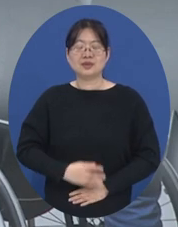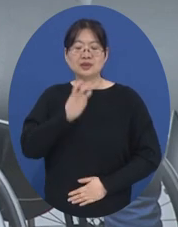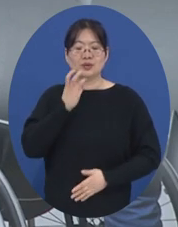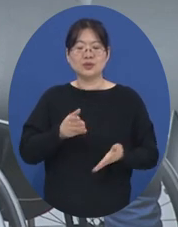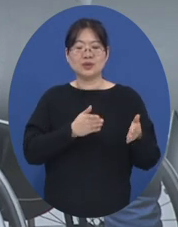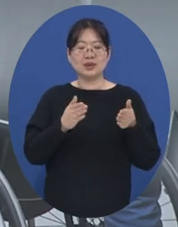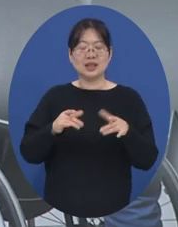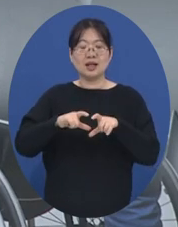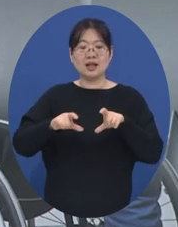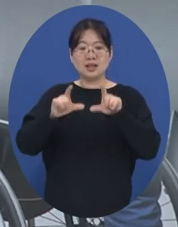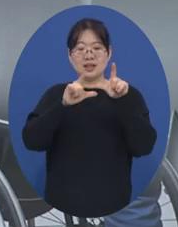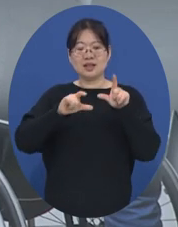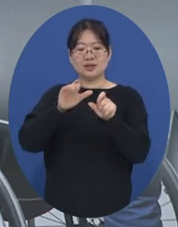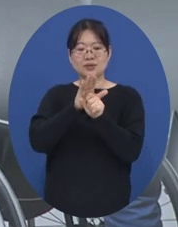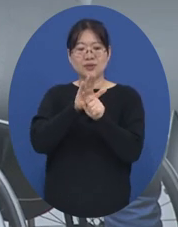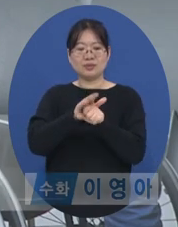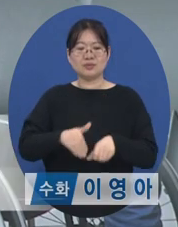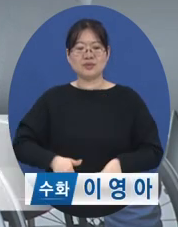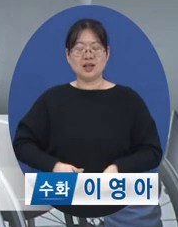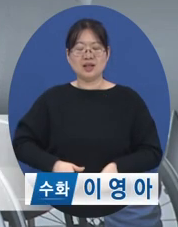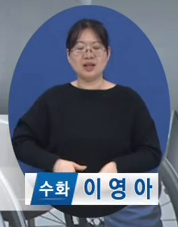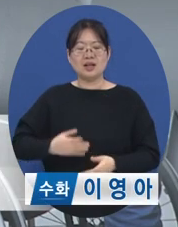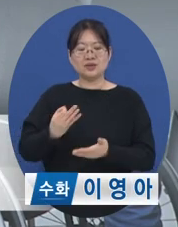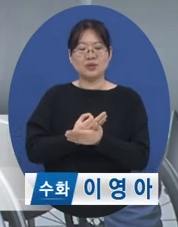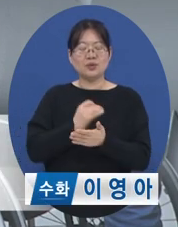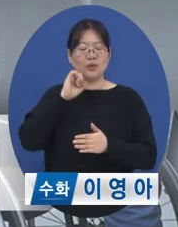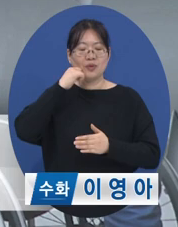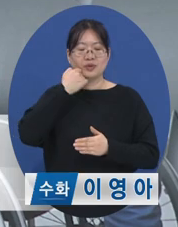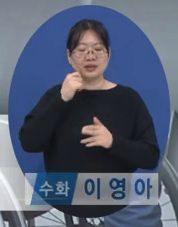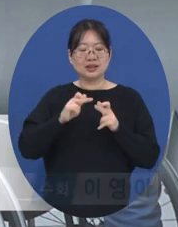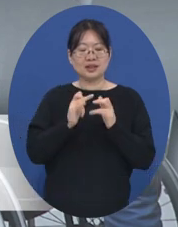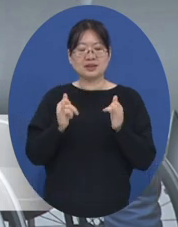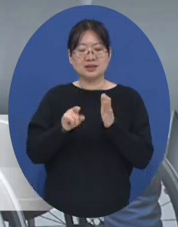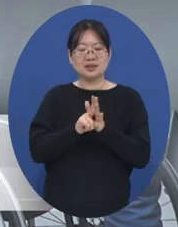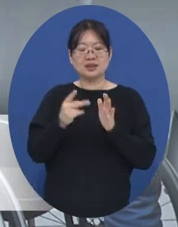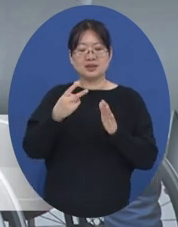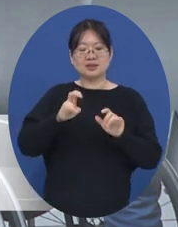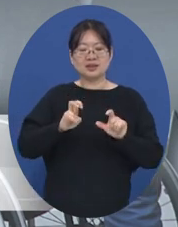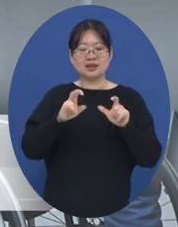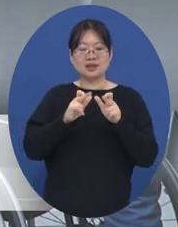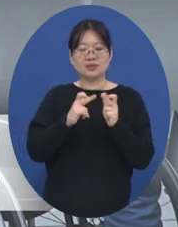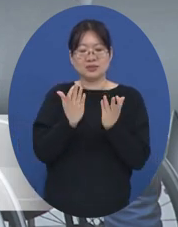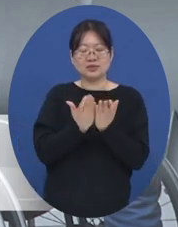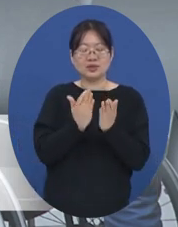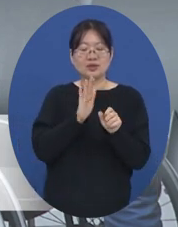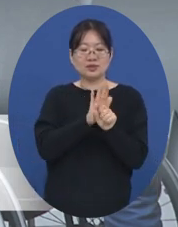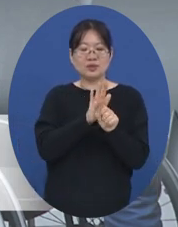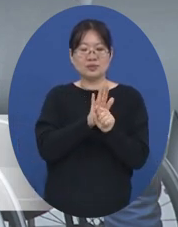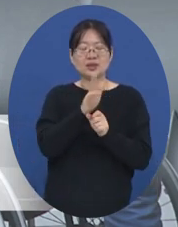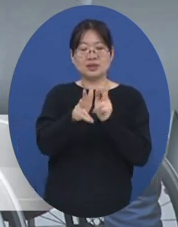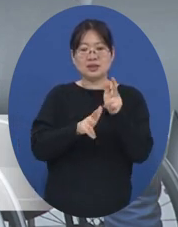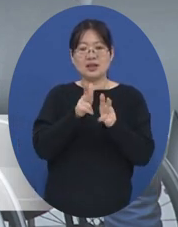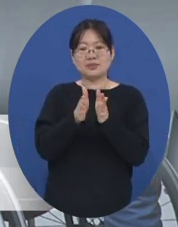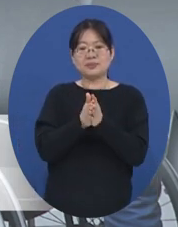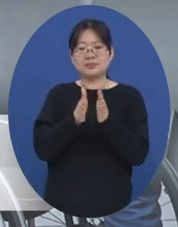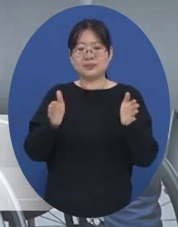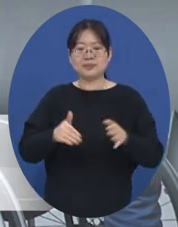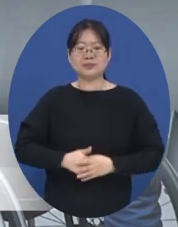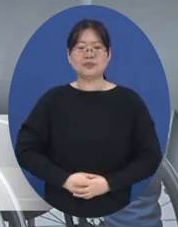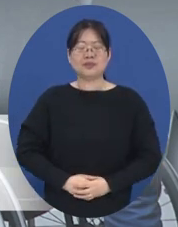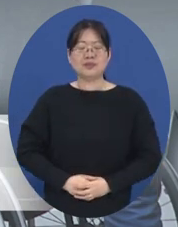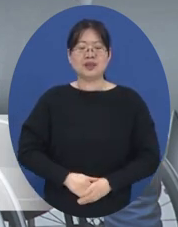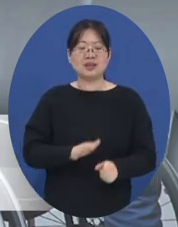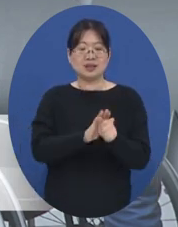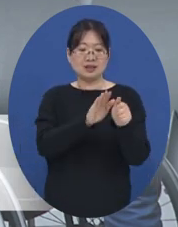경기도가 일상생활에 도움이 필요한 저소득 장애인을 위한 2020년 장애인 맞춤형 보험 이 사업을 실시합니다